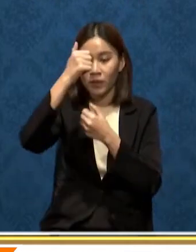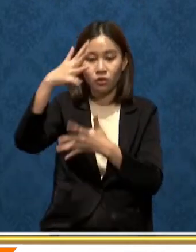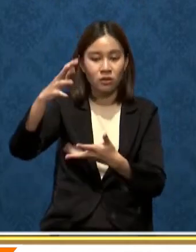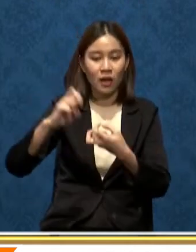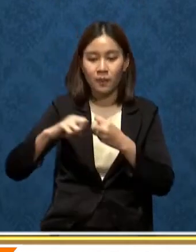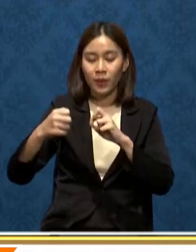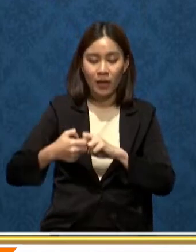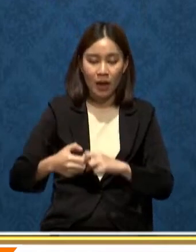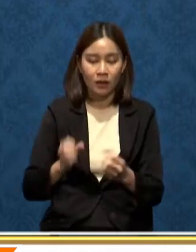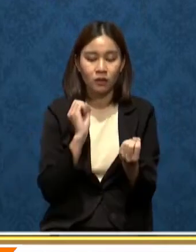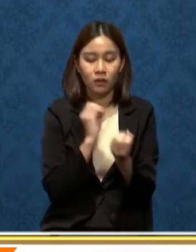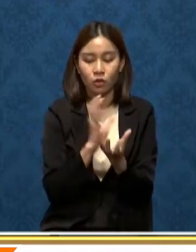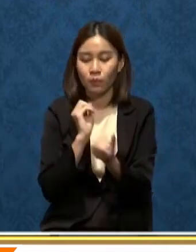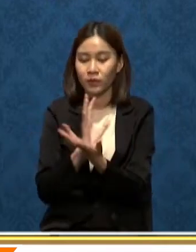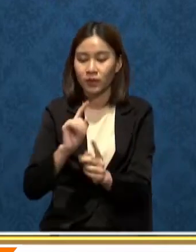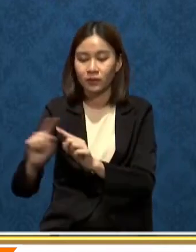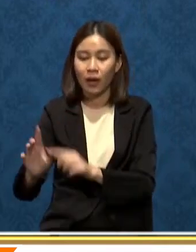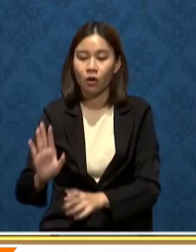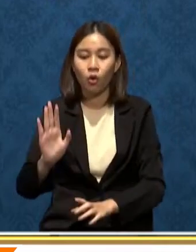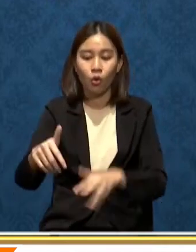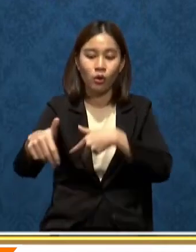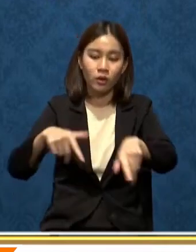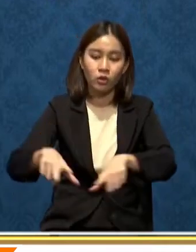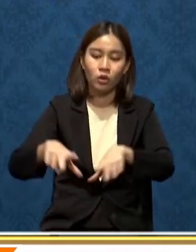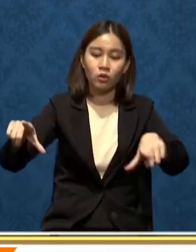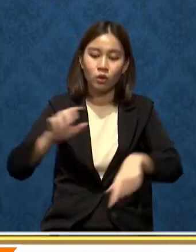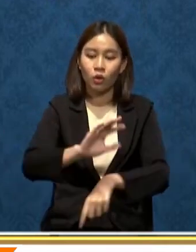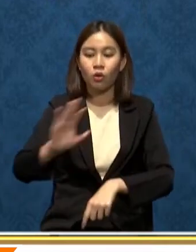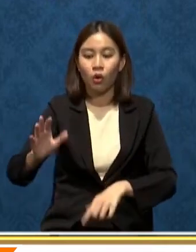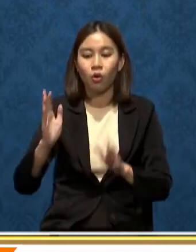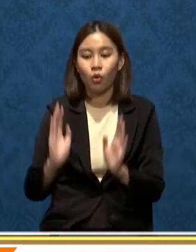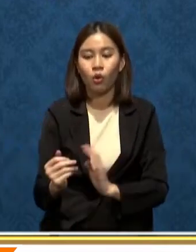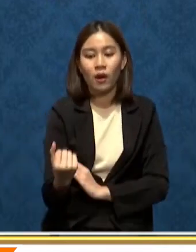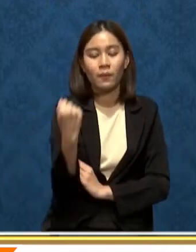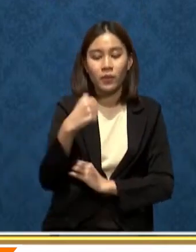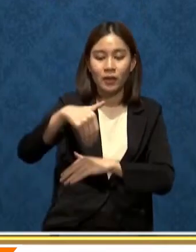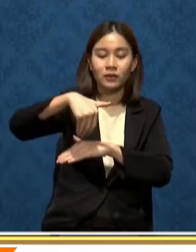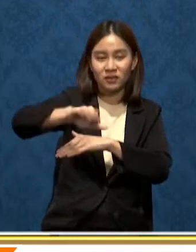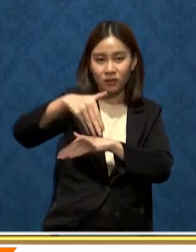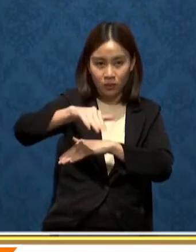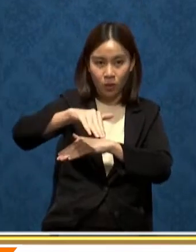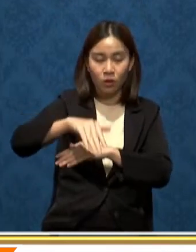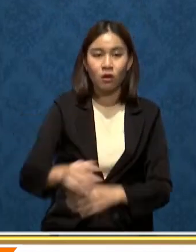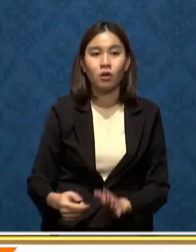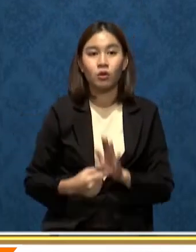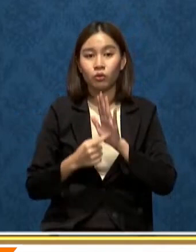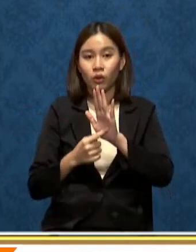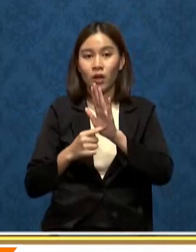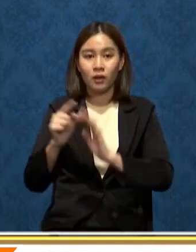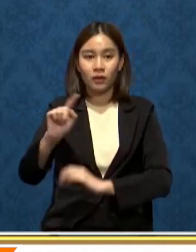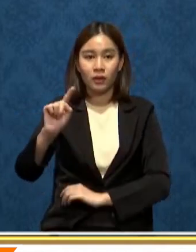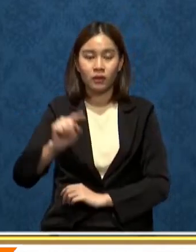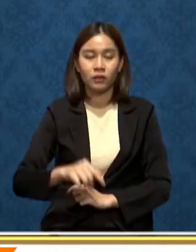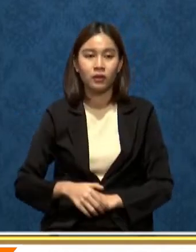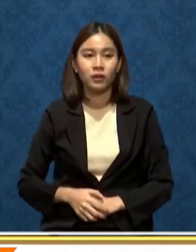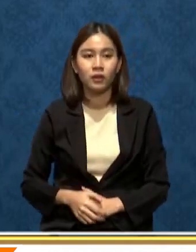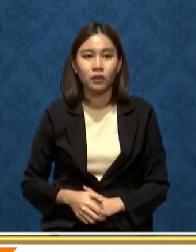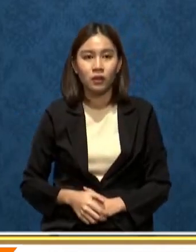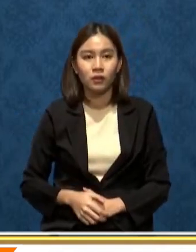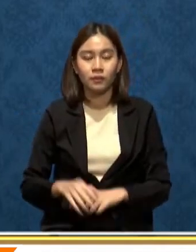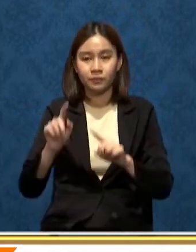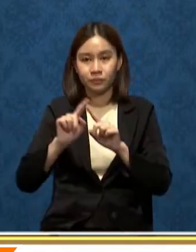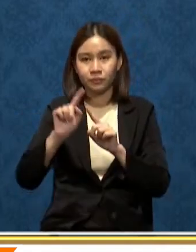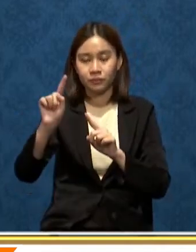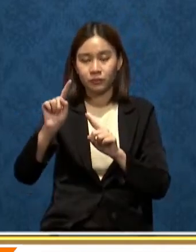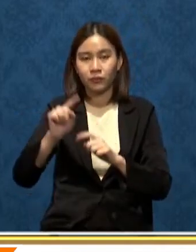หา และผลกระทบ ของคนใพ้ที่จากผู้มอนาจนอกพืนที่ ดงตัอย่างครั ท่านประทานประการ